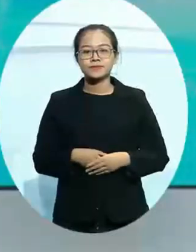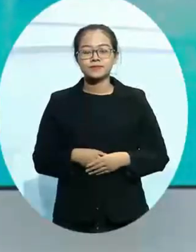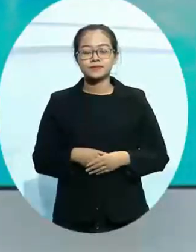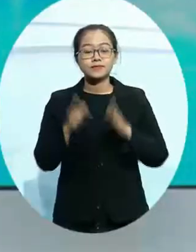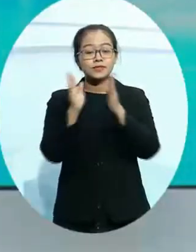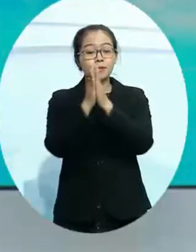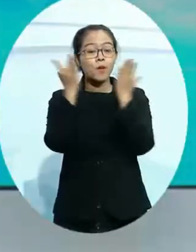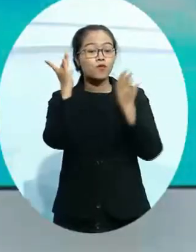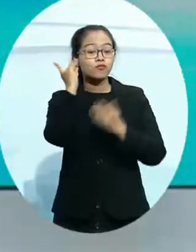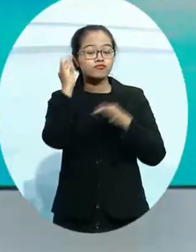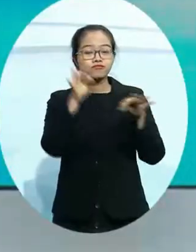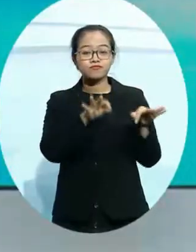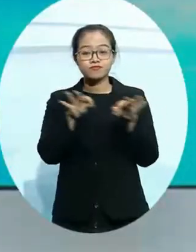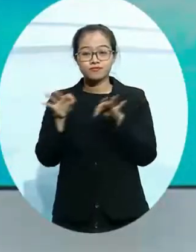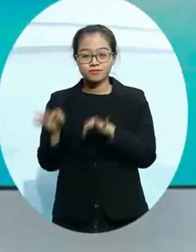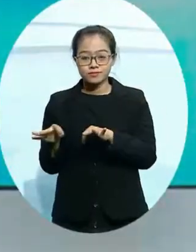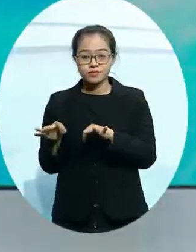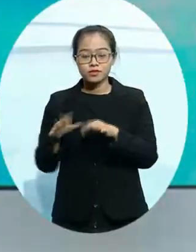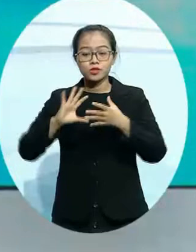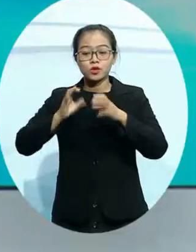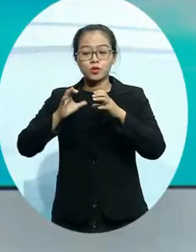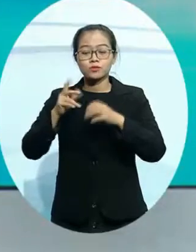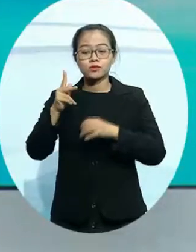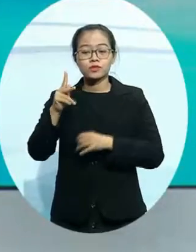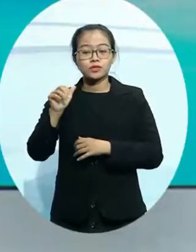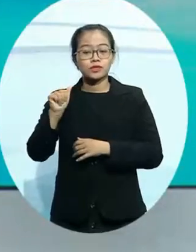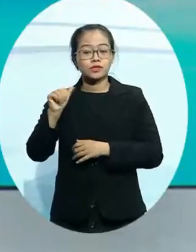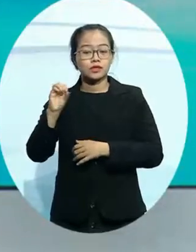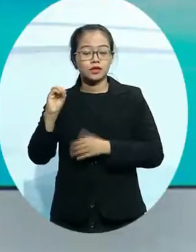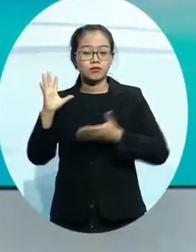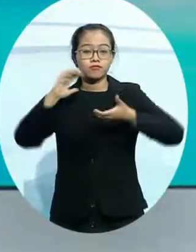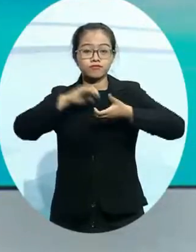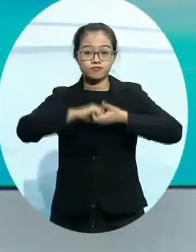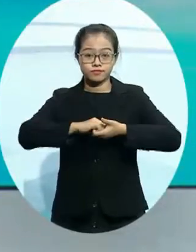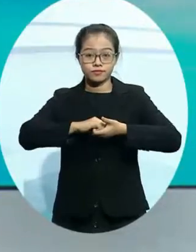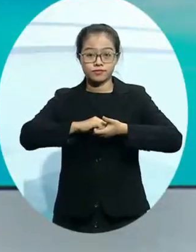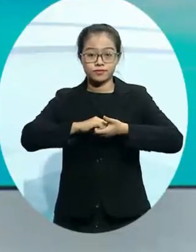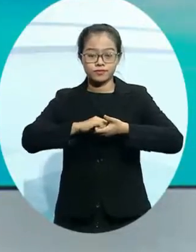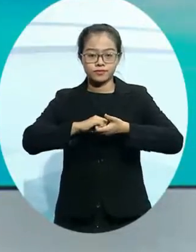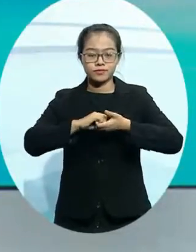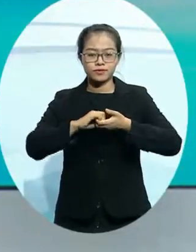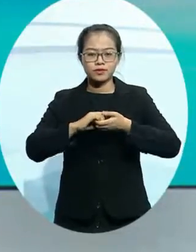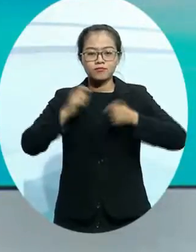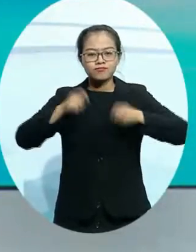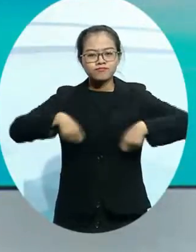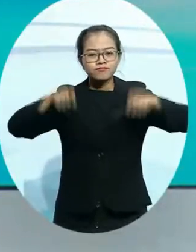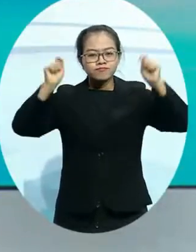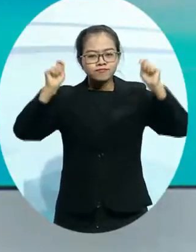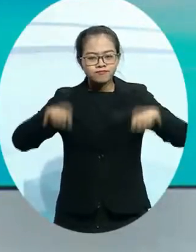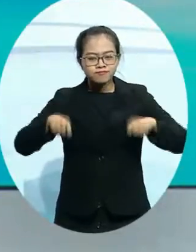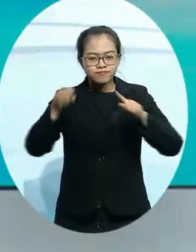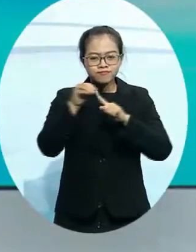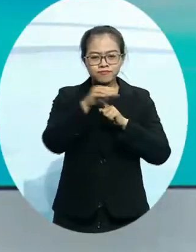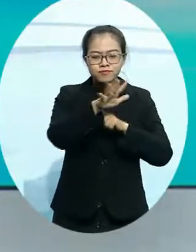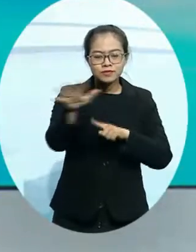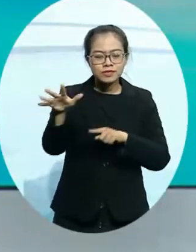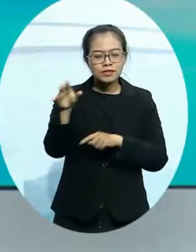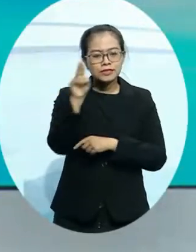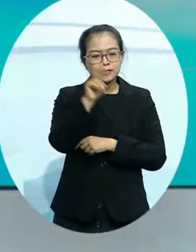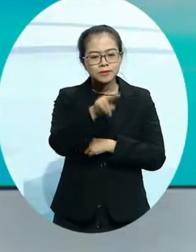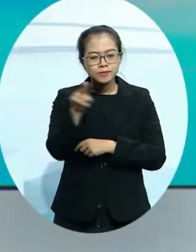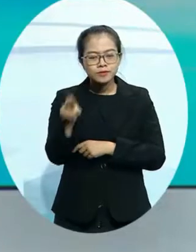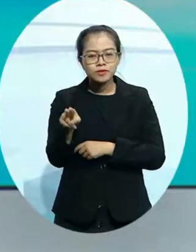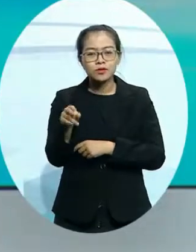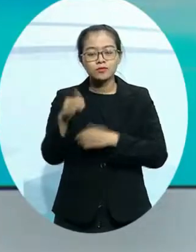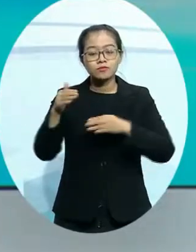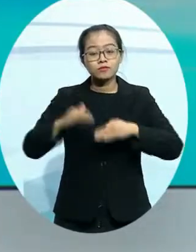Báo Phụ nữ Thành phố Hồ Chí Minh phối hợp với Công ty trách nhiệm hữu hạn Cao Việt Nam tổ chức lễ ký kết hợp tác truyền thông chăm lo nâng cao kiến